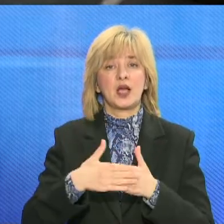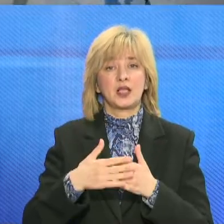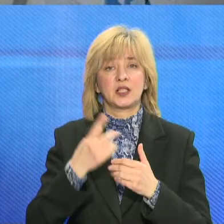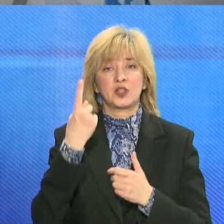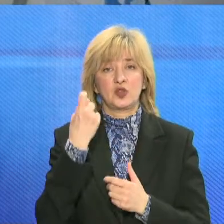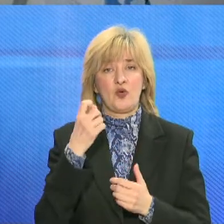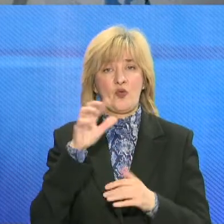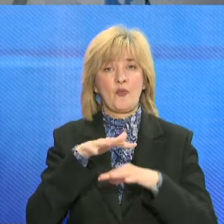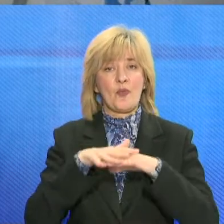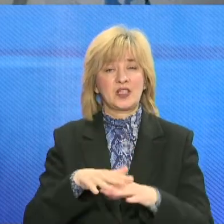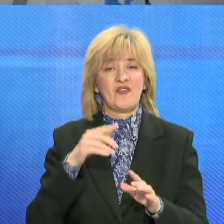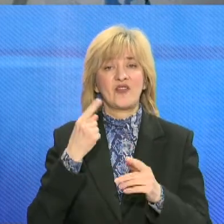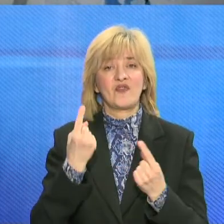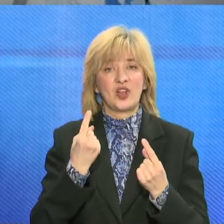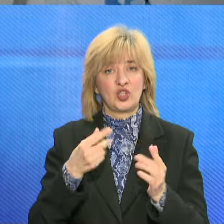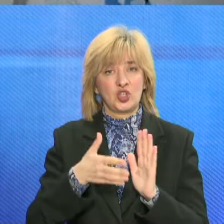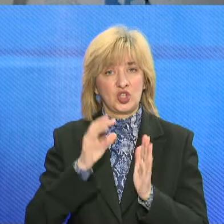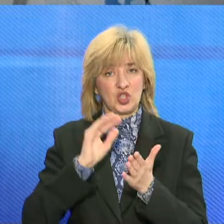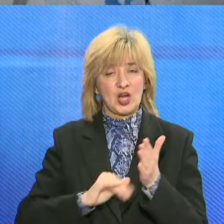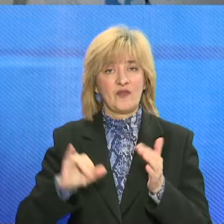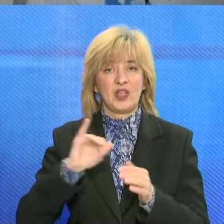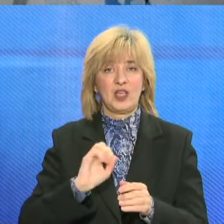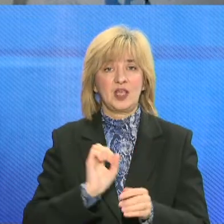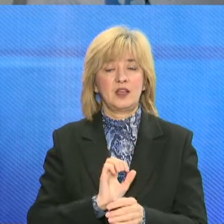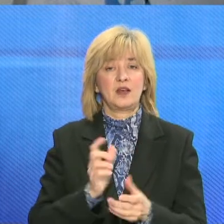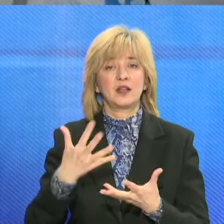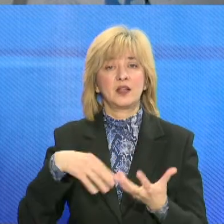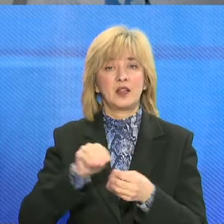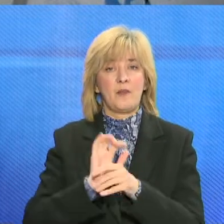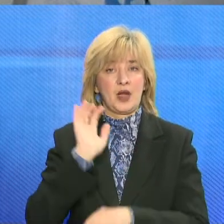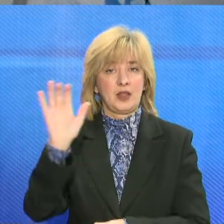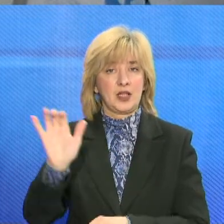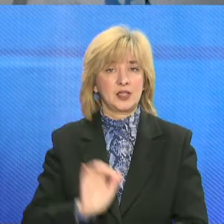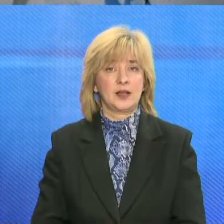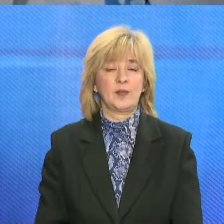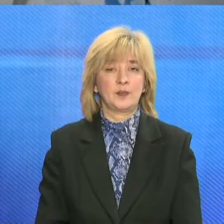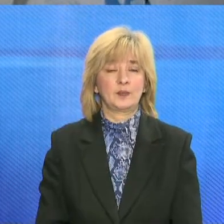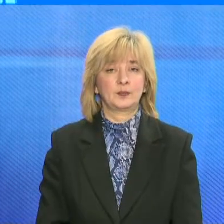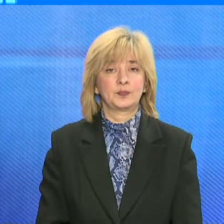знаходзіцца ў ізалятары часовага ўтрымання гродзенскай пагрангрупы.